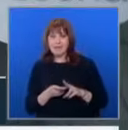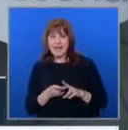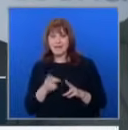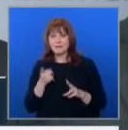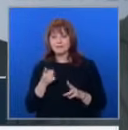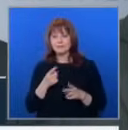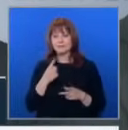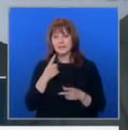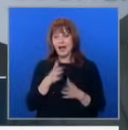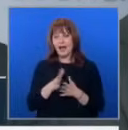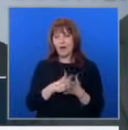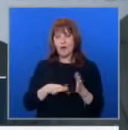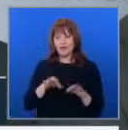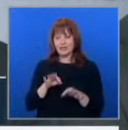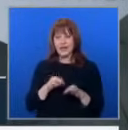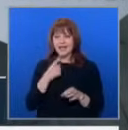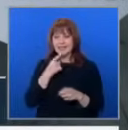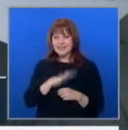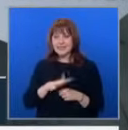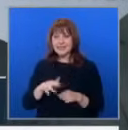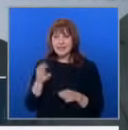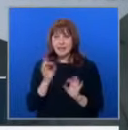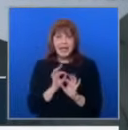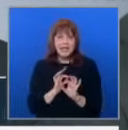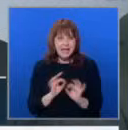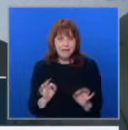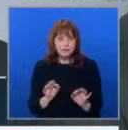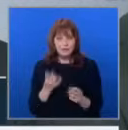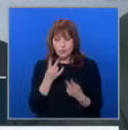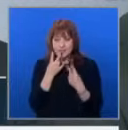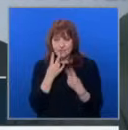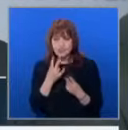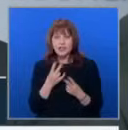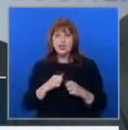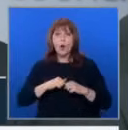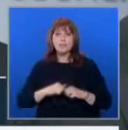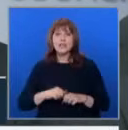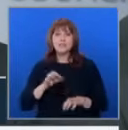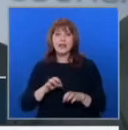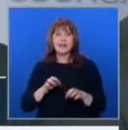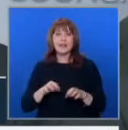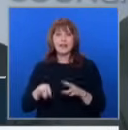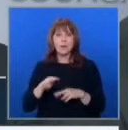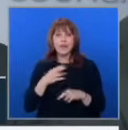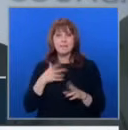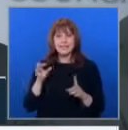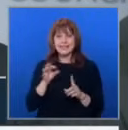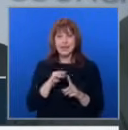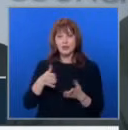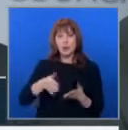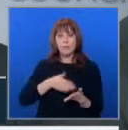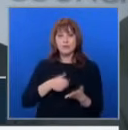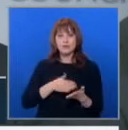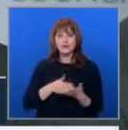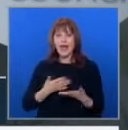избирателите. Очевадно е, дори за децата е ясно, че Общинската избирателна комисия има за цел да обслужи